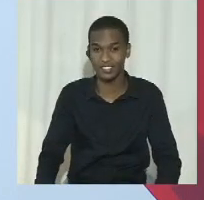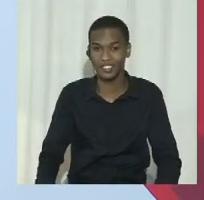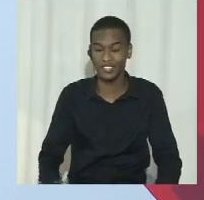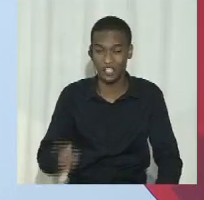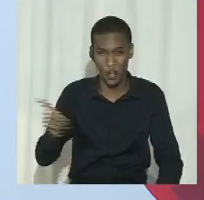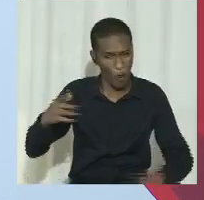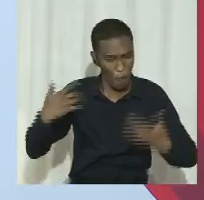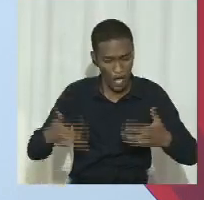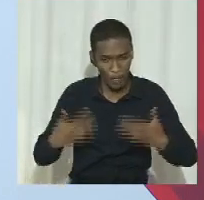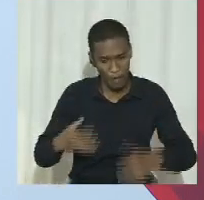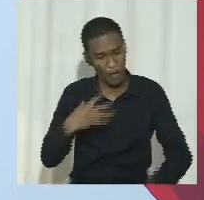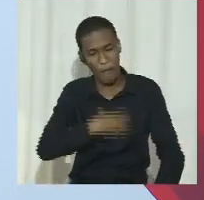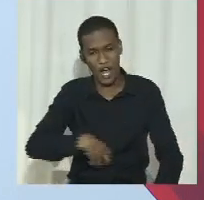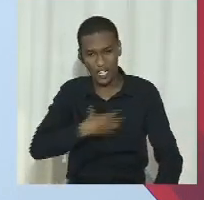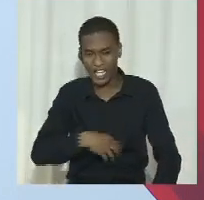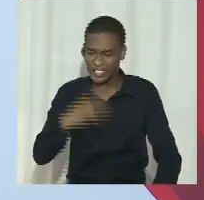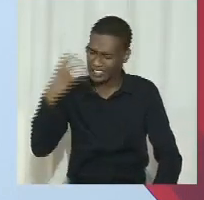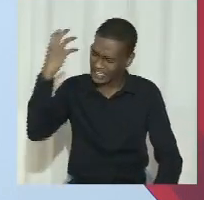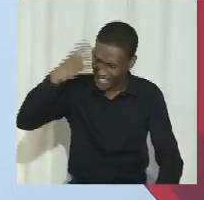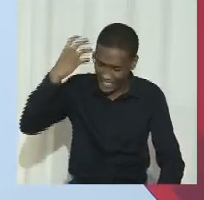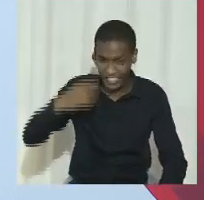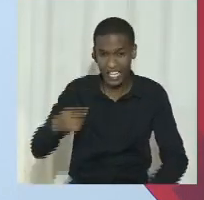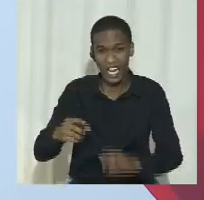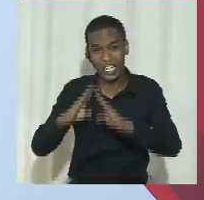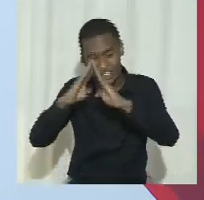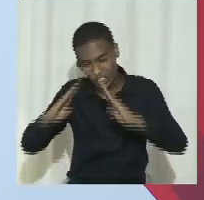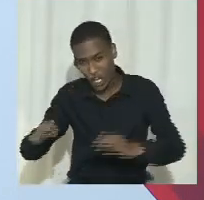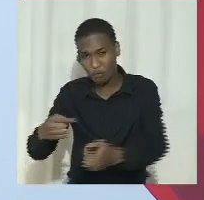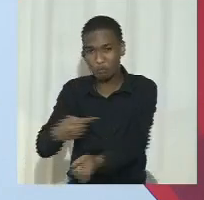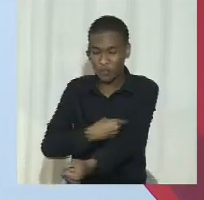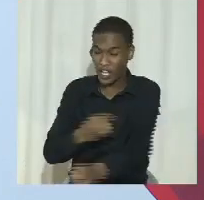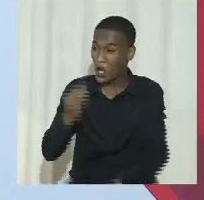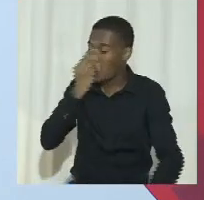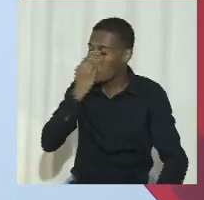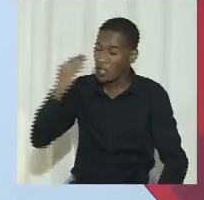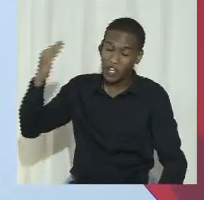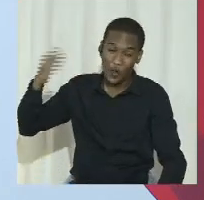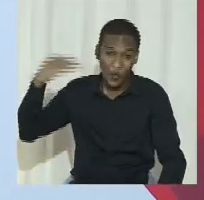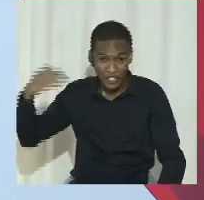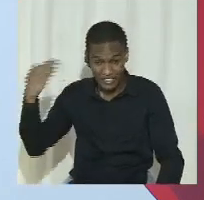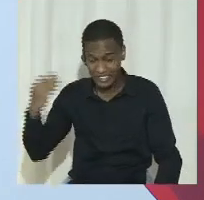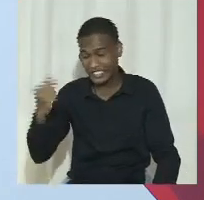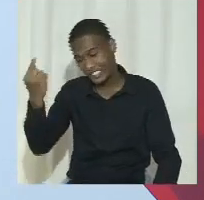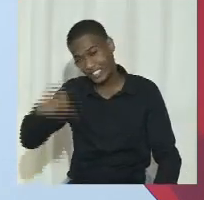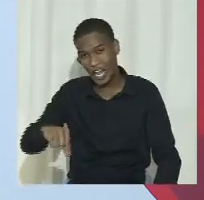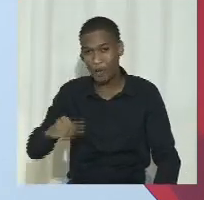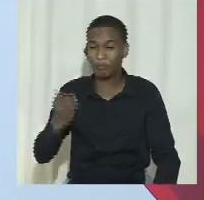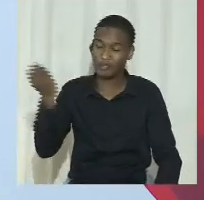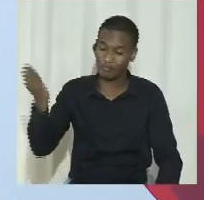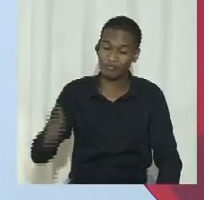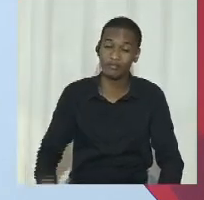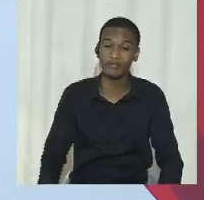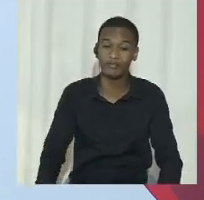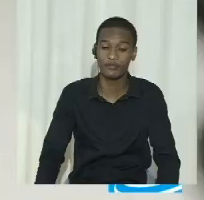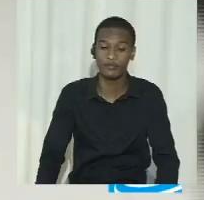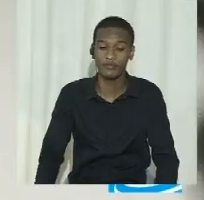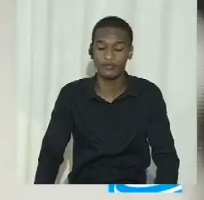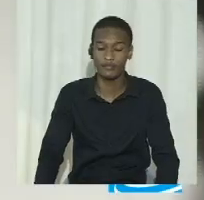vaovao. Sahirana ny hôpitaly tsy maraka ny oksigena vokatra izany. Rivara vao narivo eo amin'ny sarin'i France